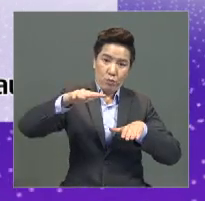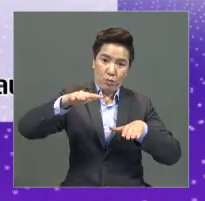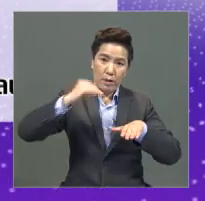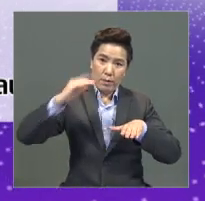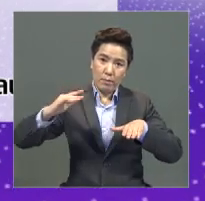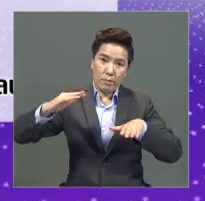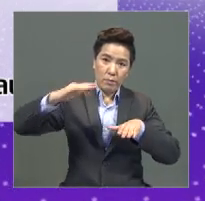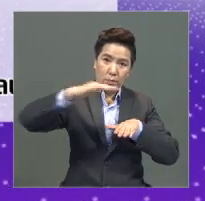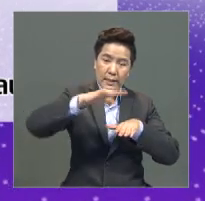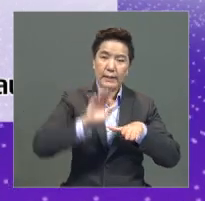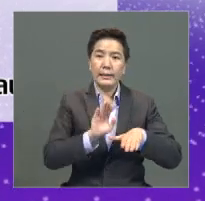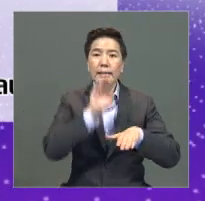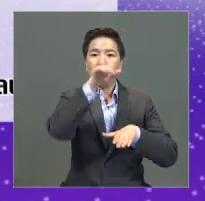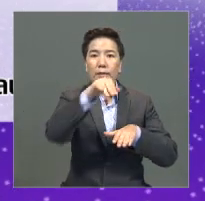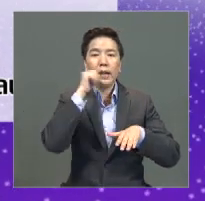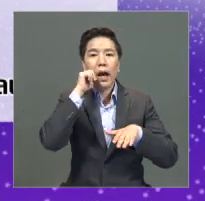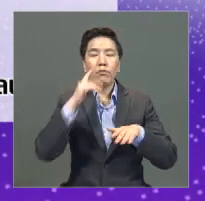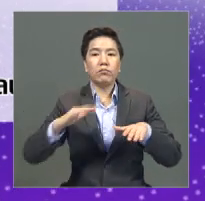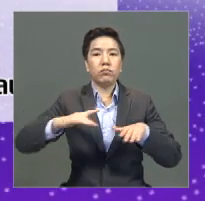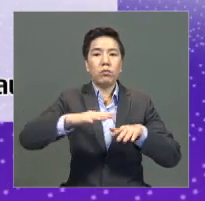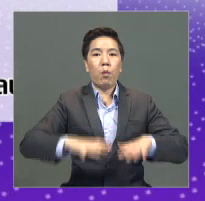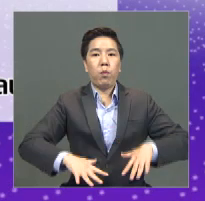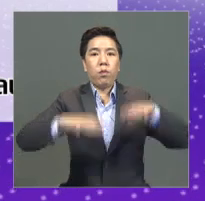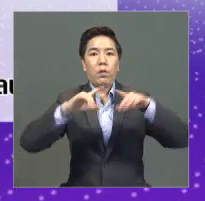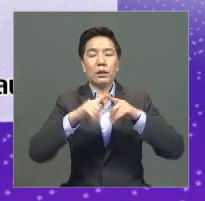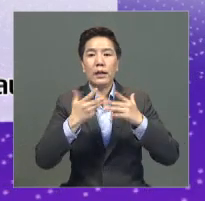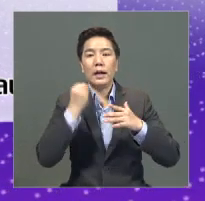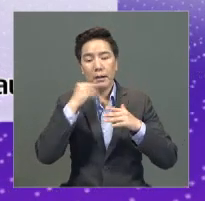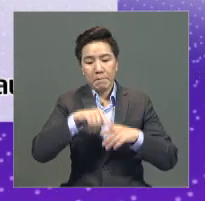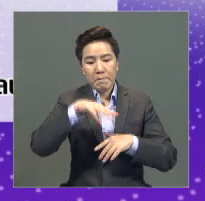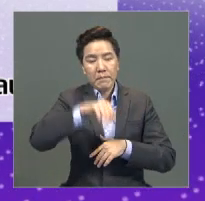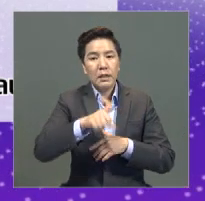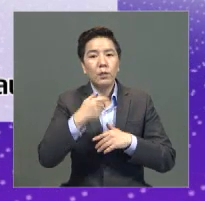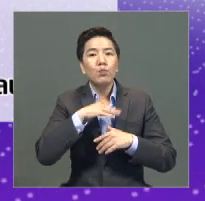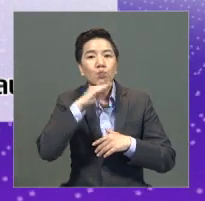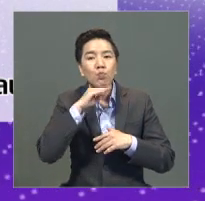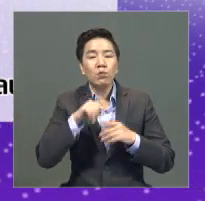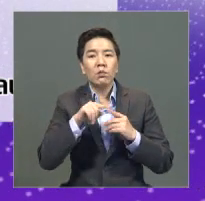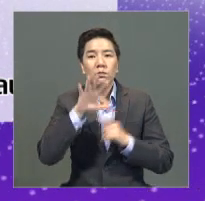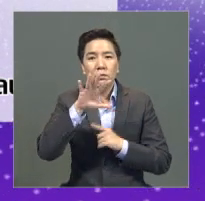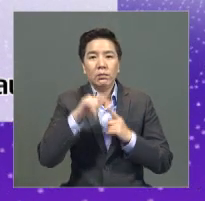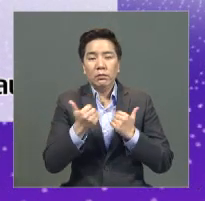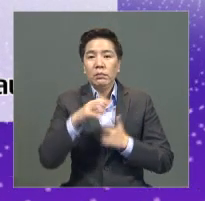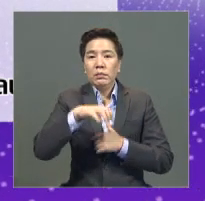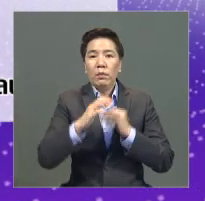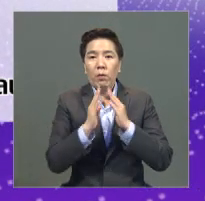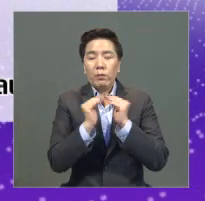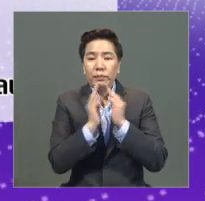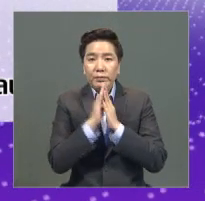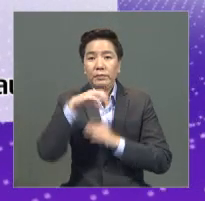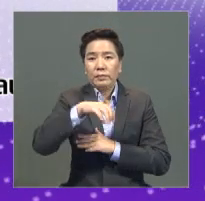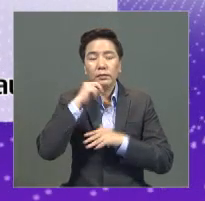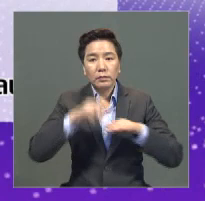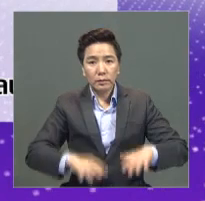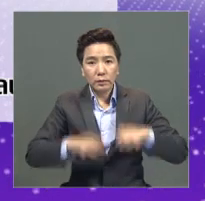ก็ทำให้น้ำเนี่ยเอ่อล้นเรียนสะพานข้ามแม่น้ำยมฝั่งขวาเข้าไปท่วมในพื้นที่ของหมู่ 5ที่ตำบลวัดเกาะอำเภอศรีสำโรง